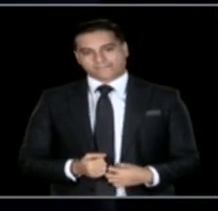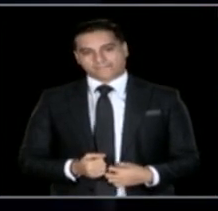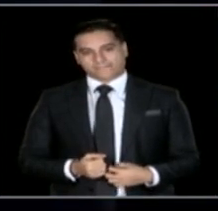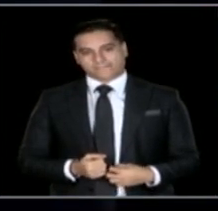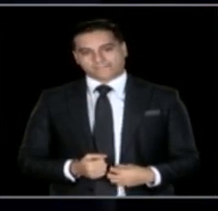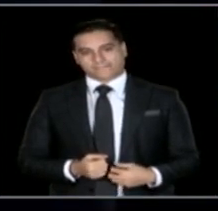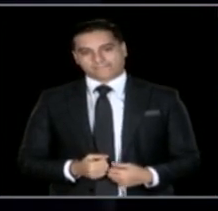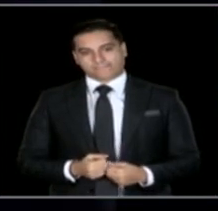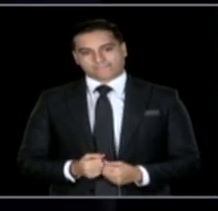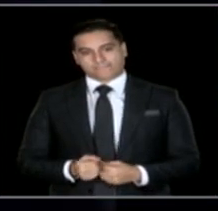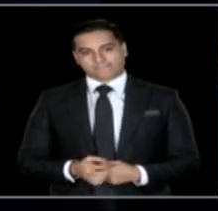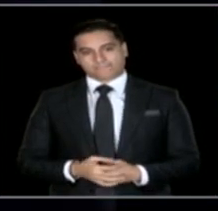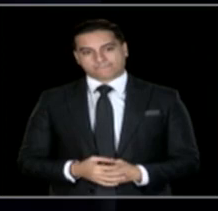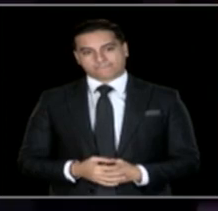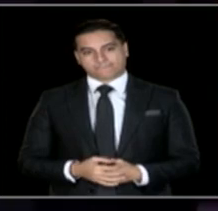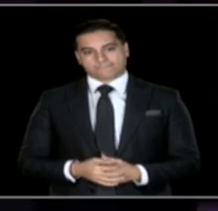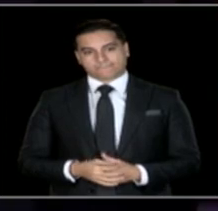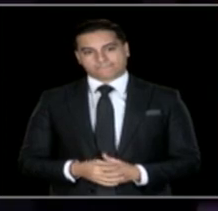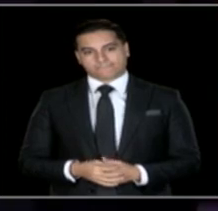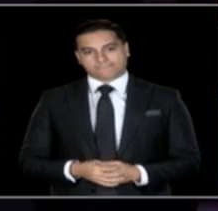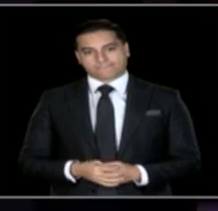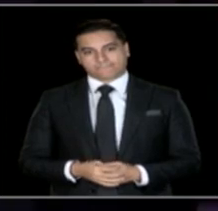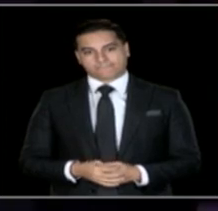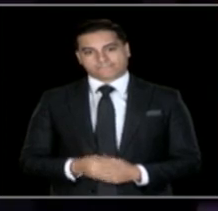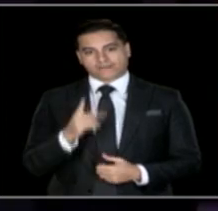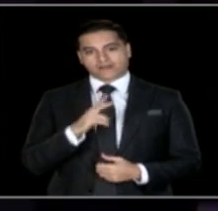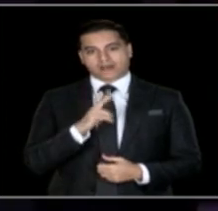70. عايز إجابة حالا. سارة.